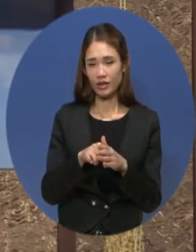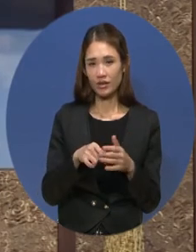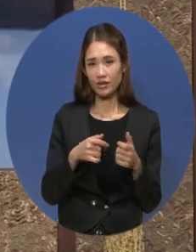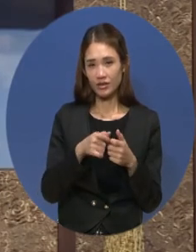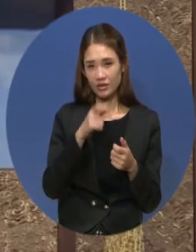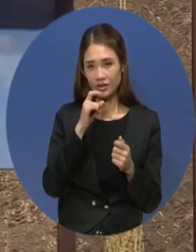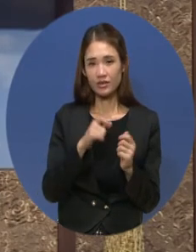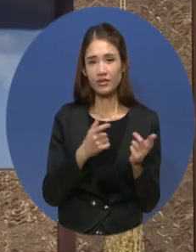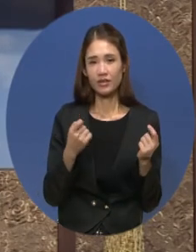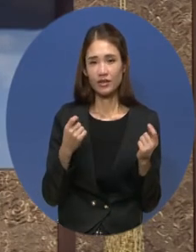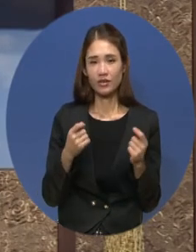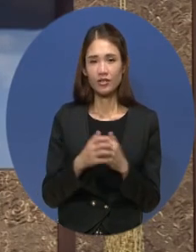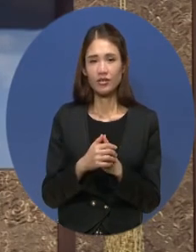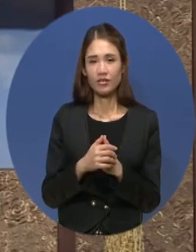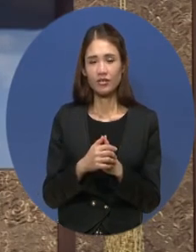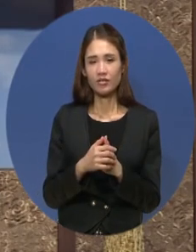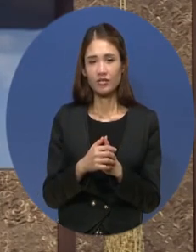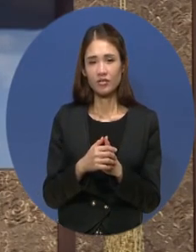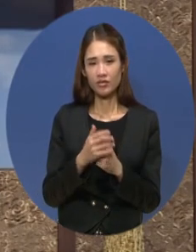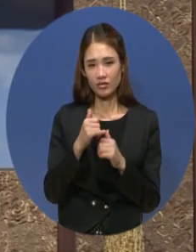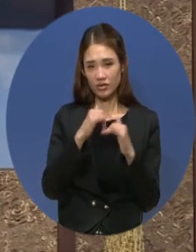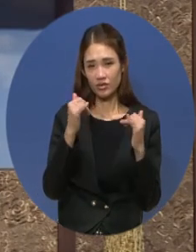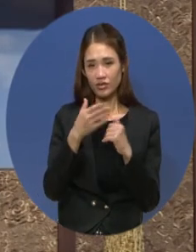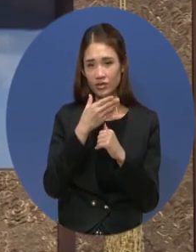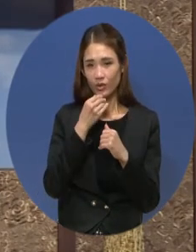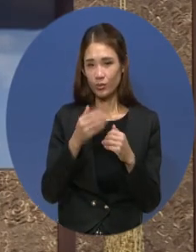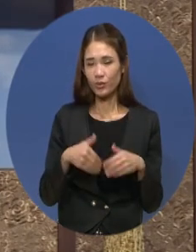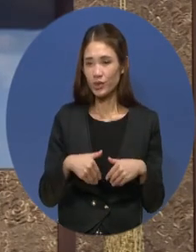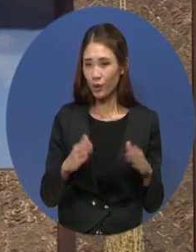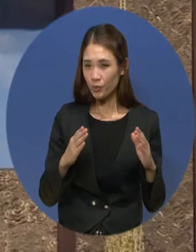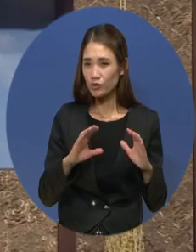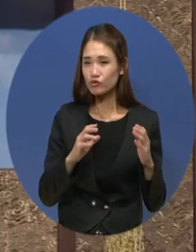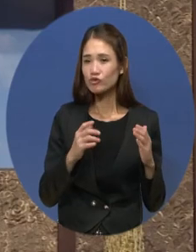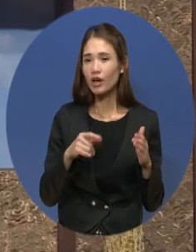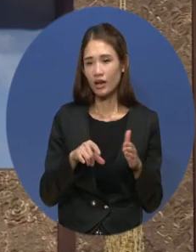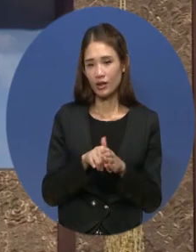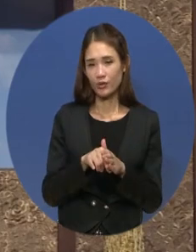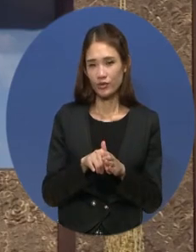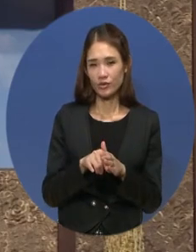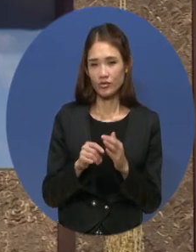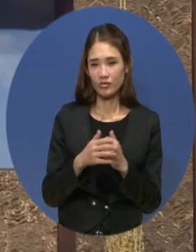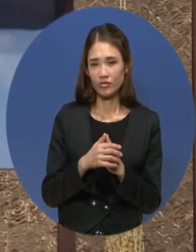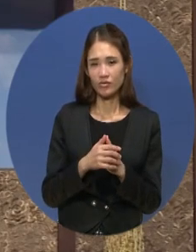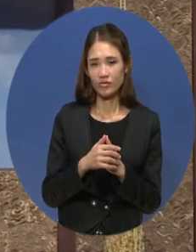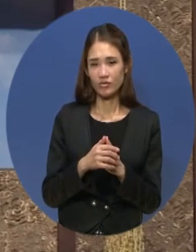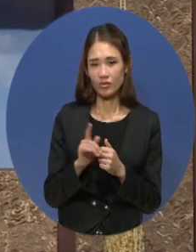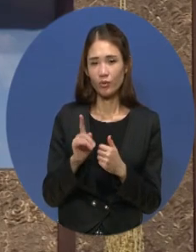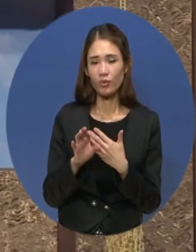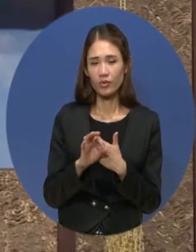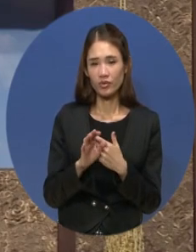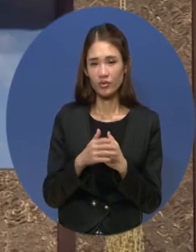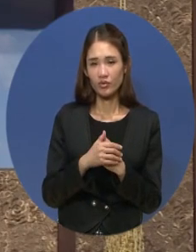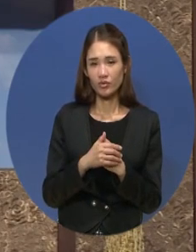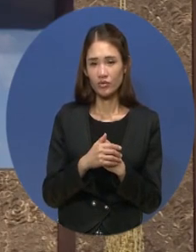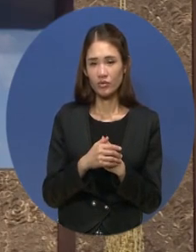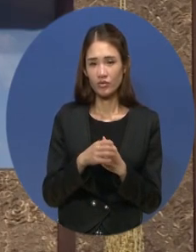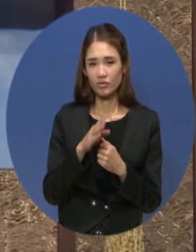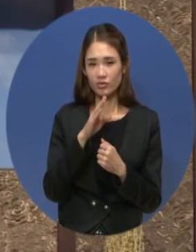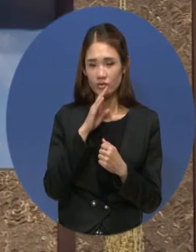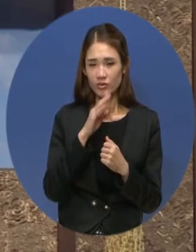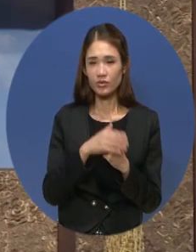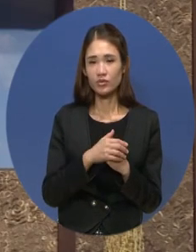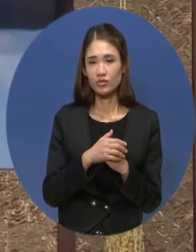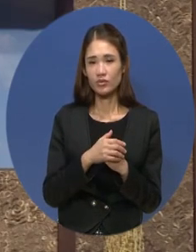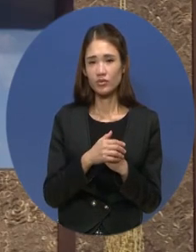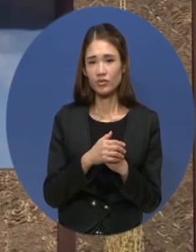사자는 그리고 또 이제 사회복지가 필요없는 국가를 위해서 예 그게 뭐냐며 어 정말 이제